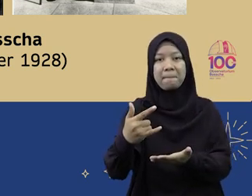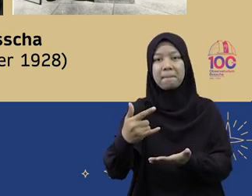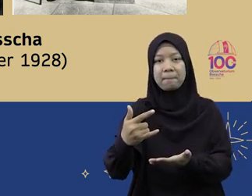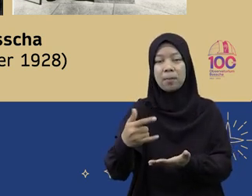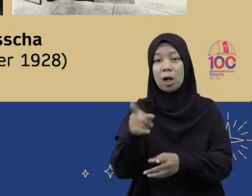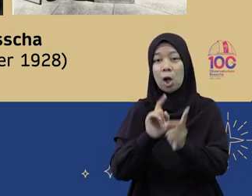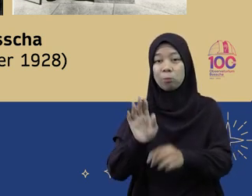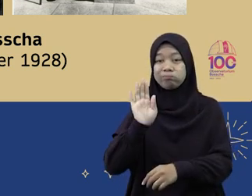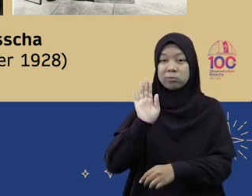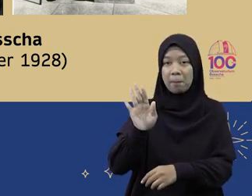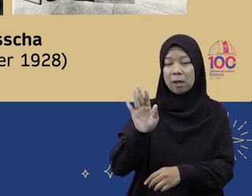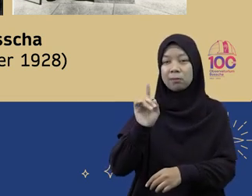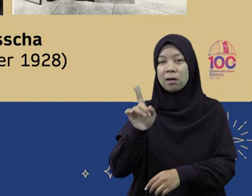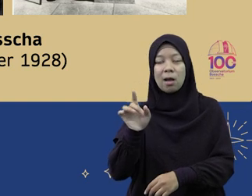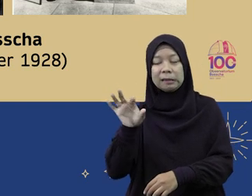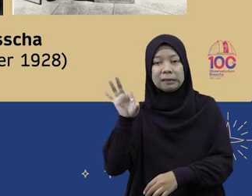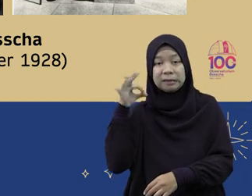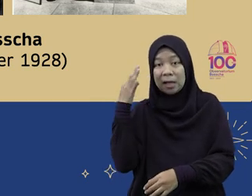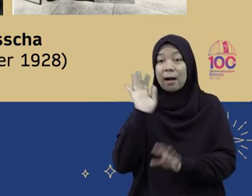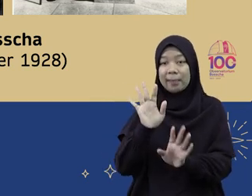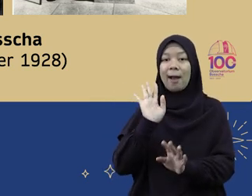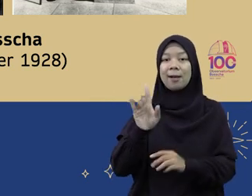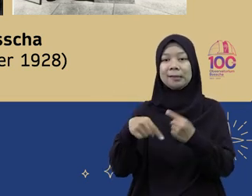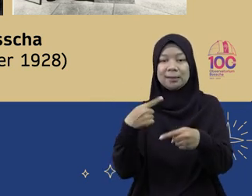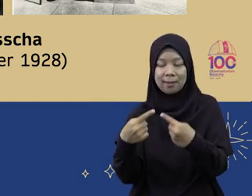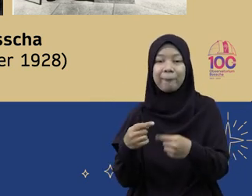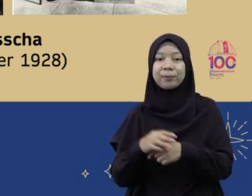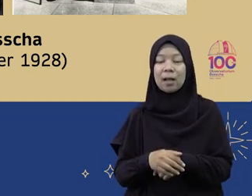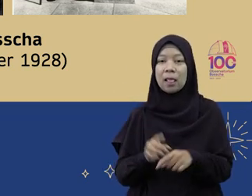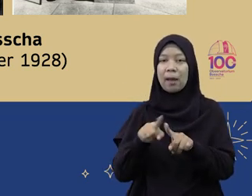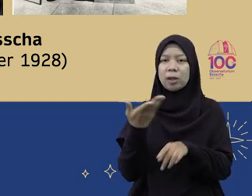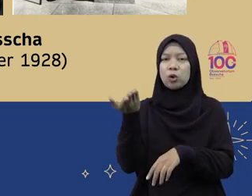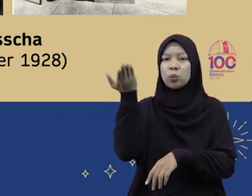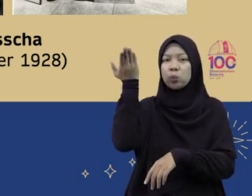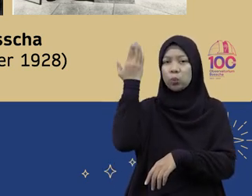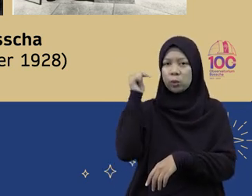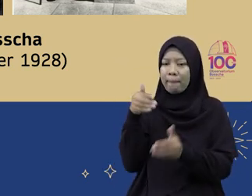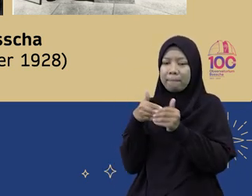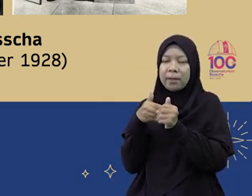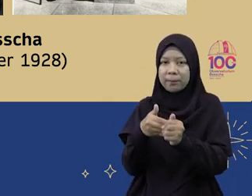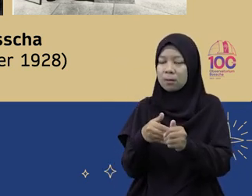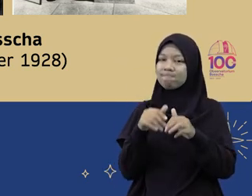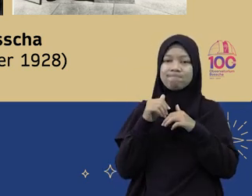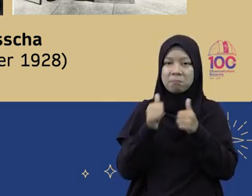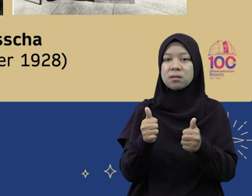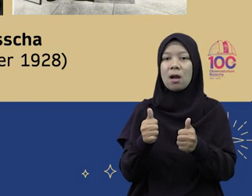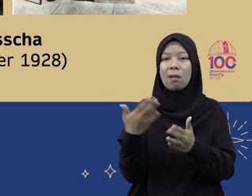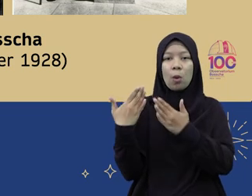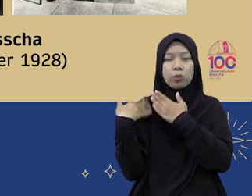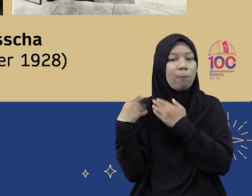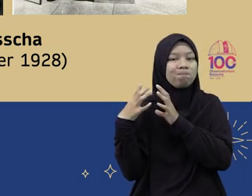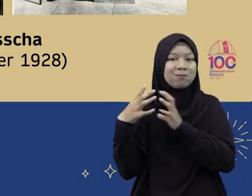nanti ada sejarahnya yang lebih lengkap tapi para pendahulu kita mampu menjalankan tugas besar